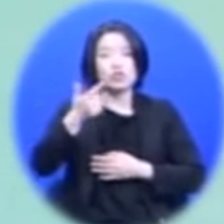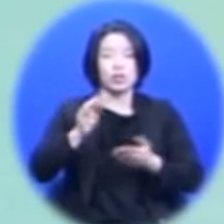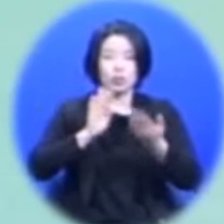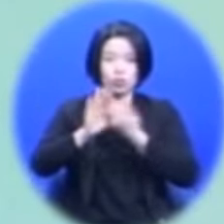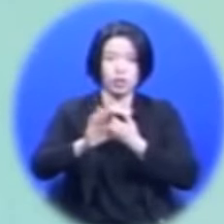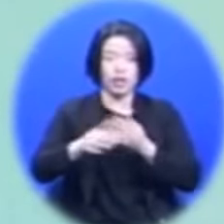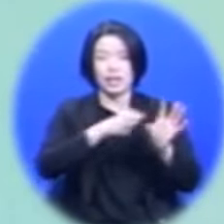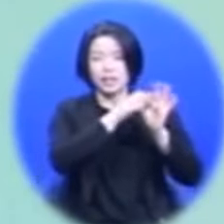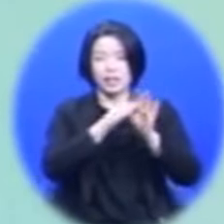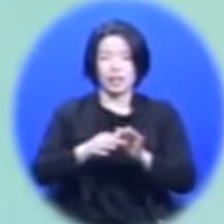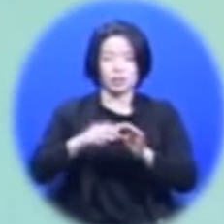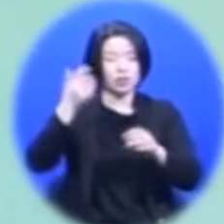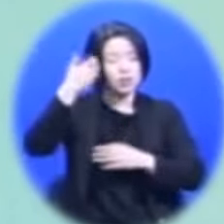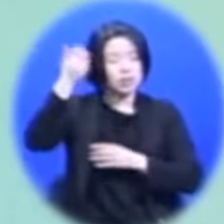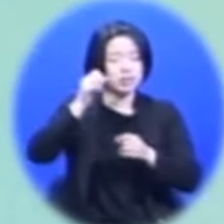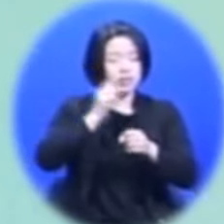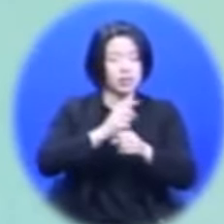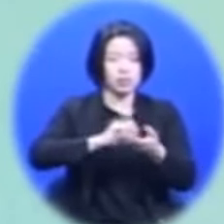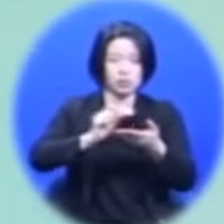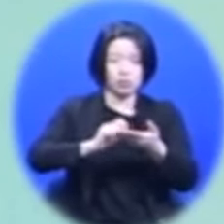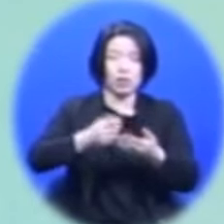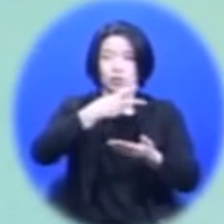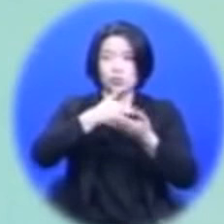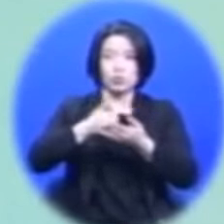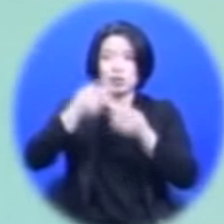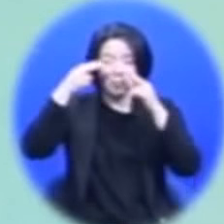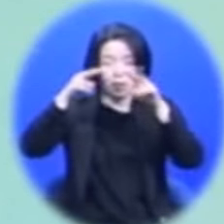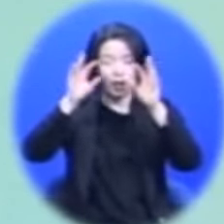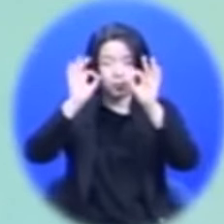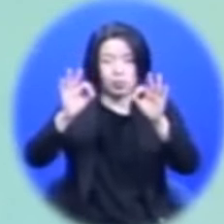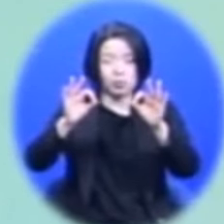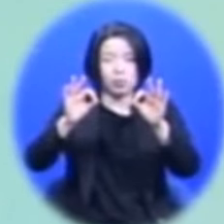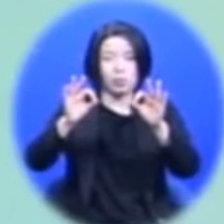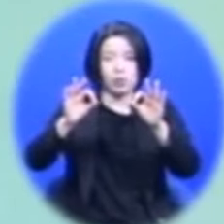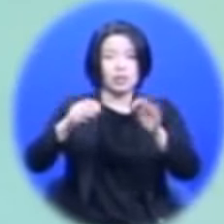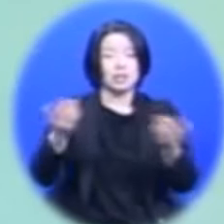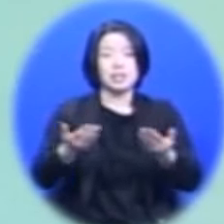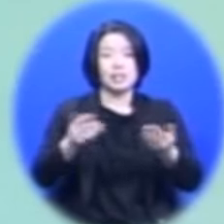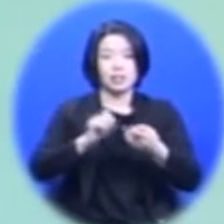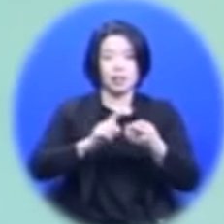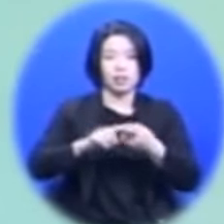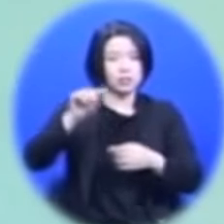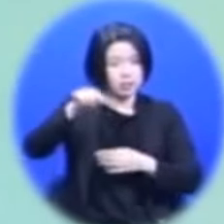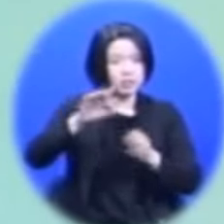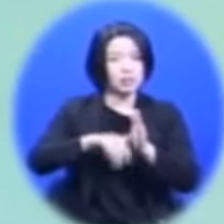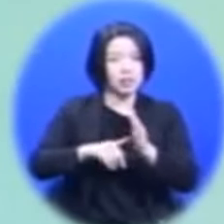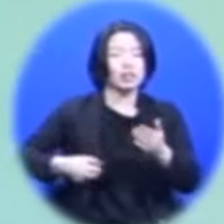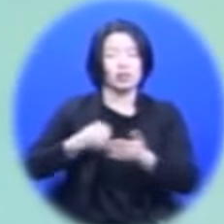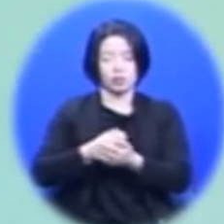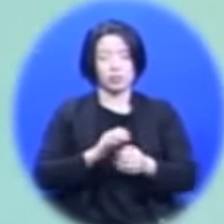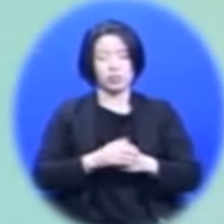계속 영성일기 쓰고 주님 바라보는 걸 할지 안 할지는 그때 가서 결정하세요.